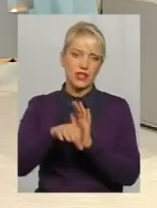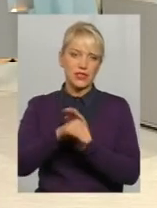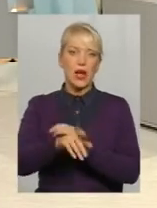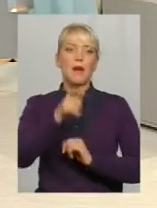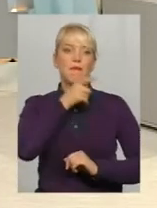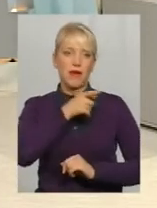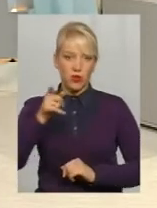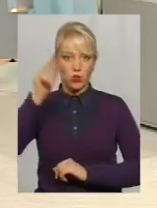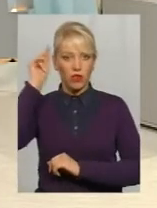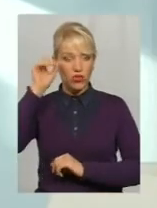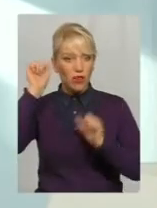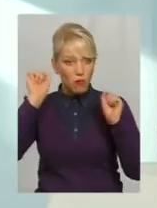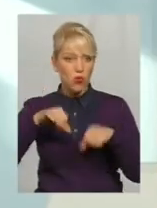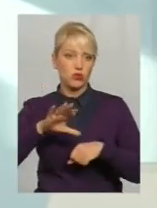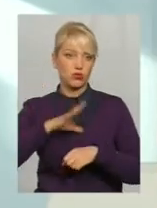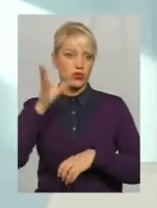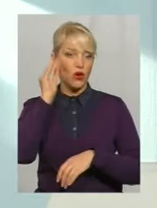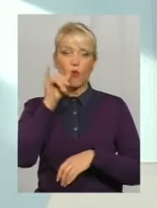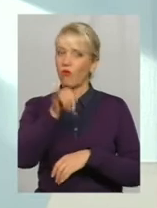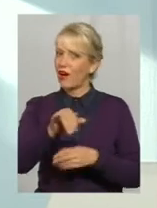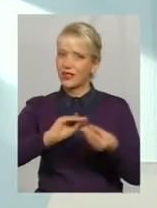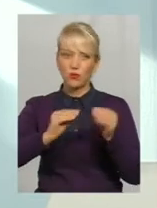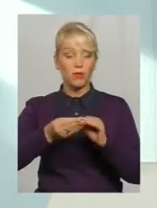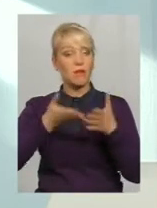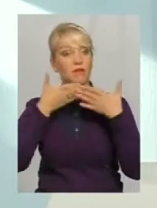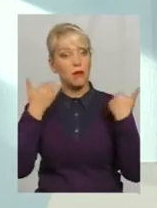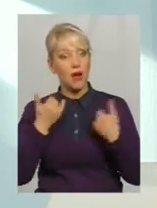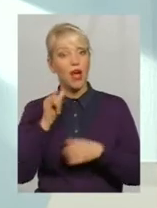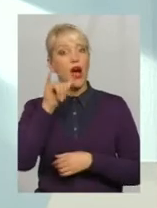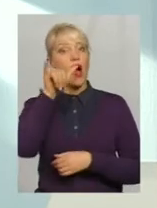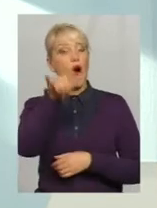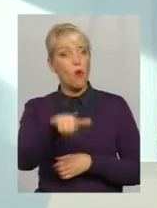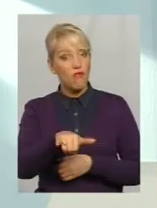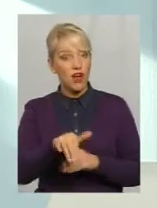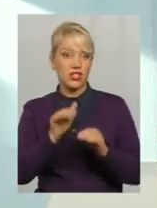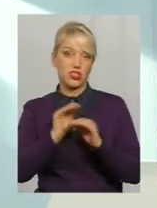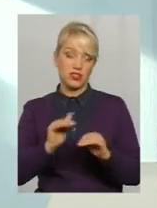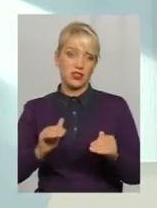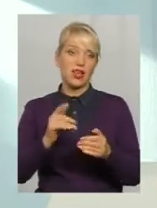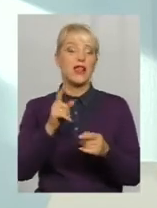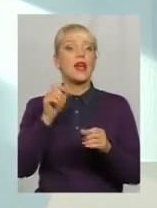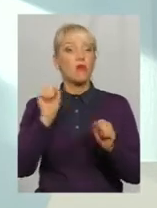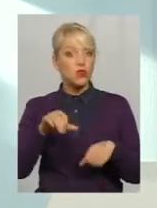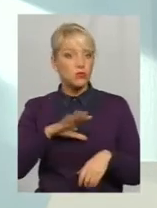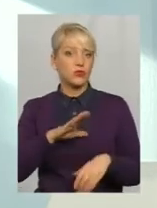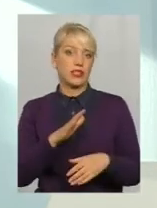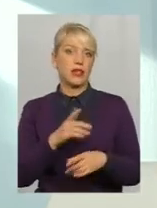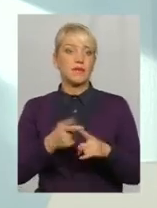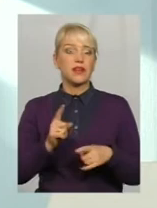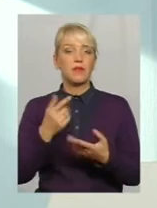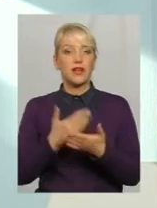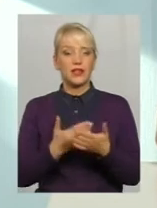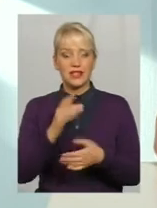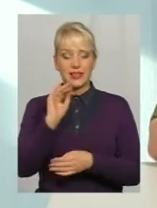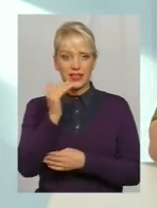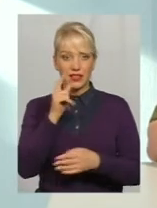може бути зарахований. У вас проблем немає. А от у ваших дітей вони, напевне, є. Чому? До прикладу, дитина